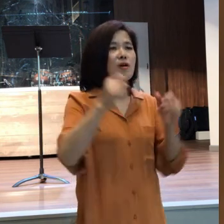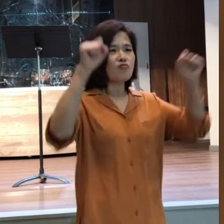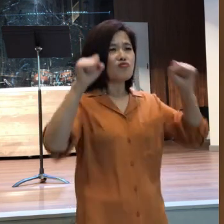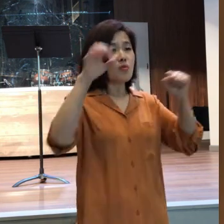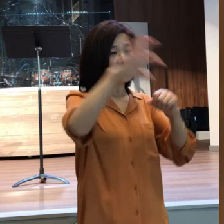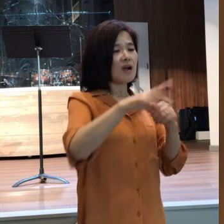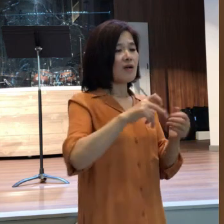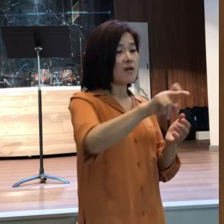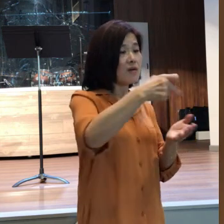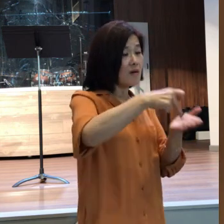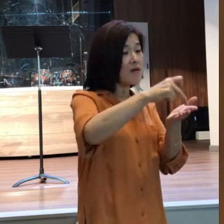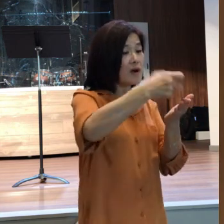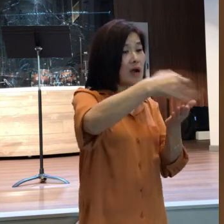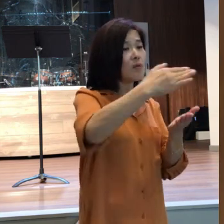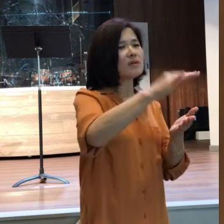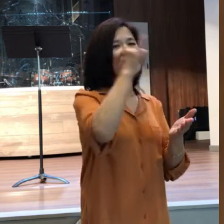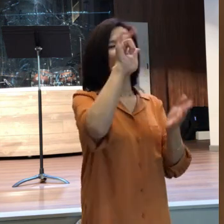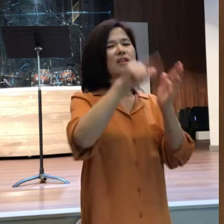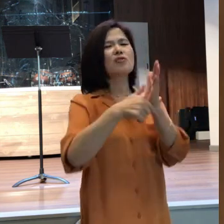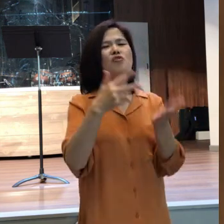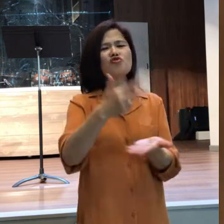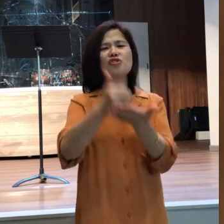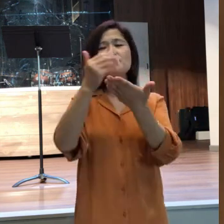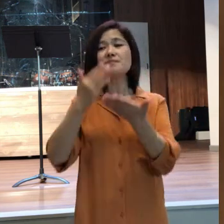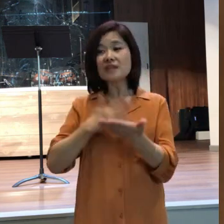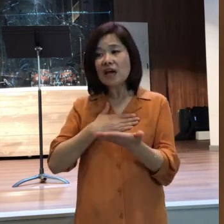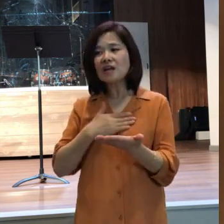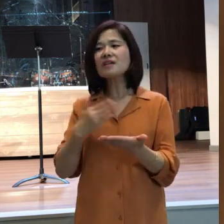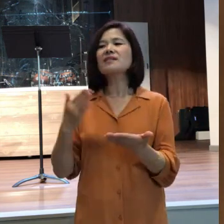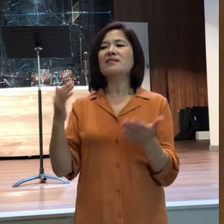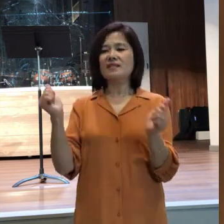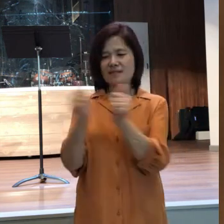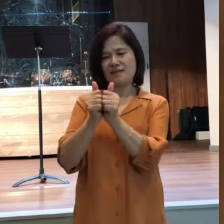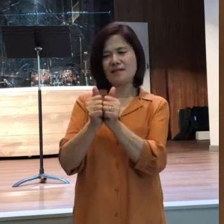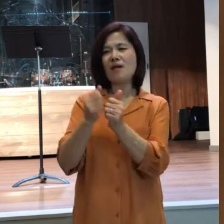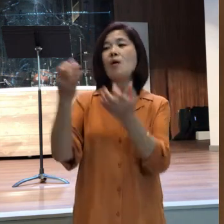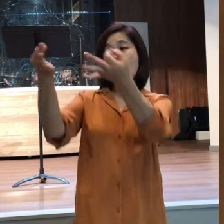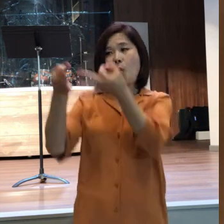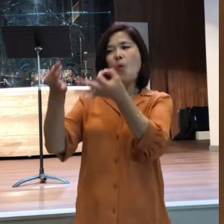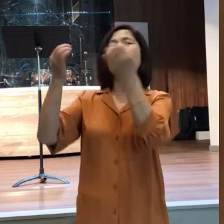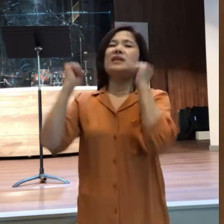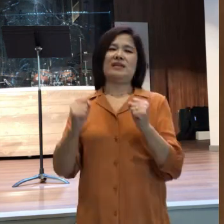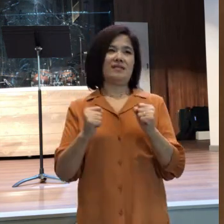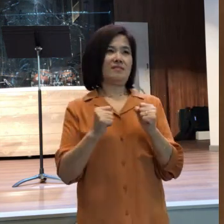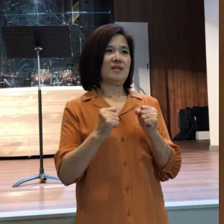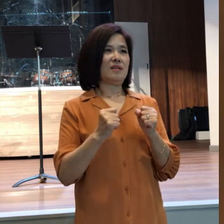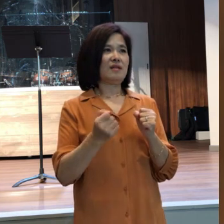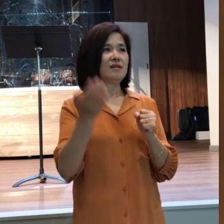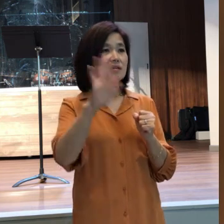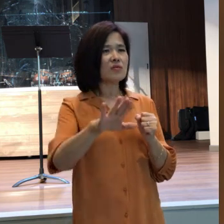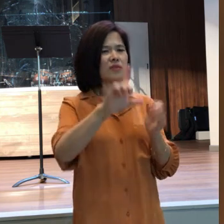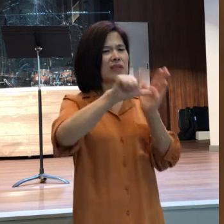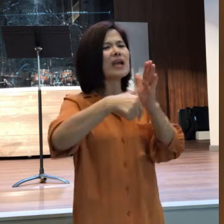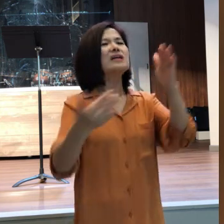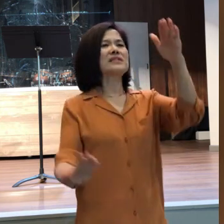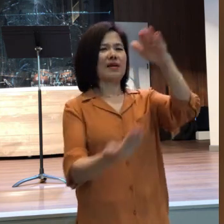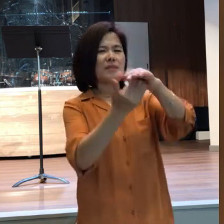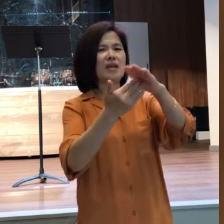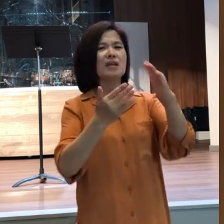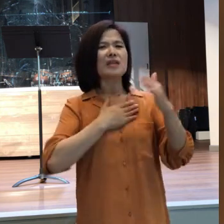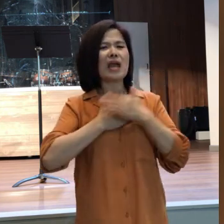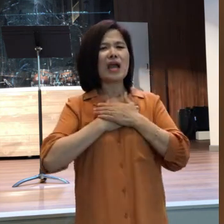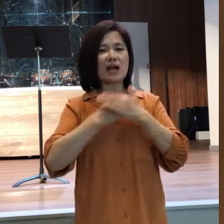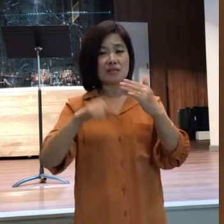운동장을 걸어가고 있을 때에도 주님은 나를 보고 계셨습니다. 그리고 때가 참에